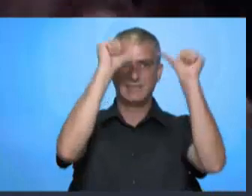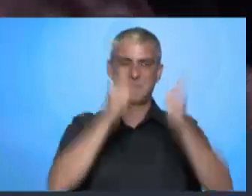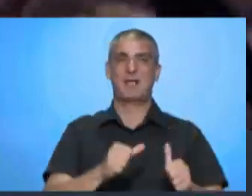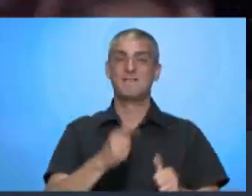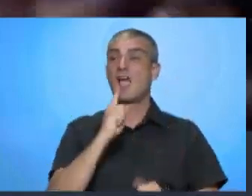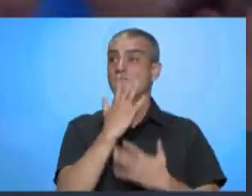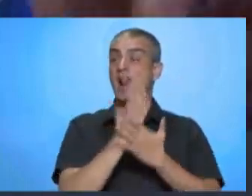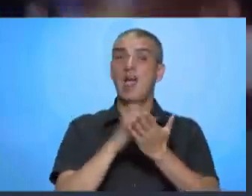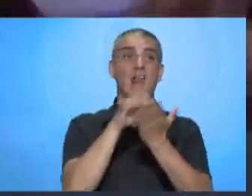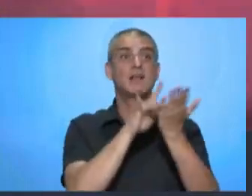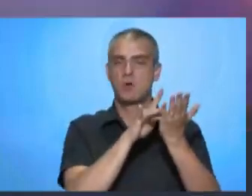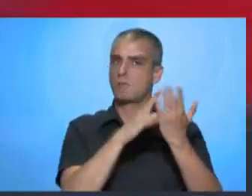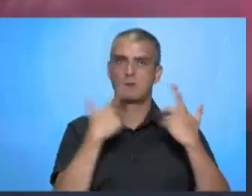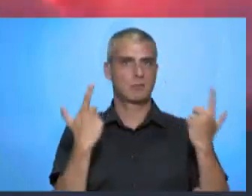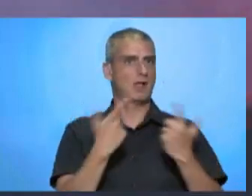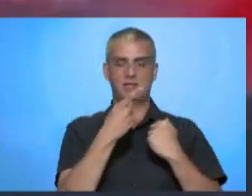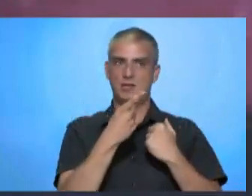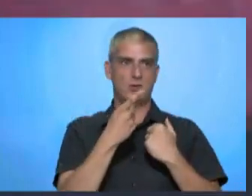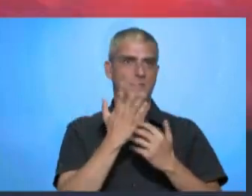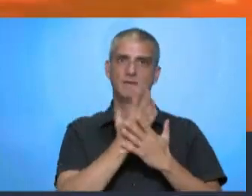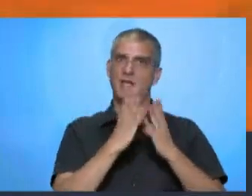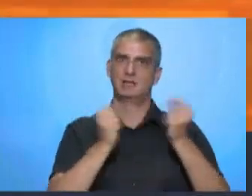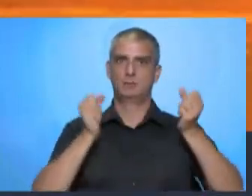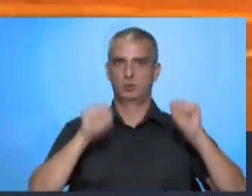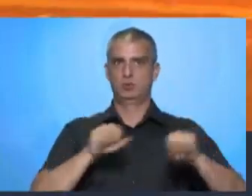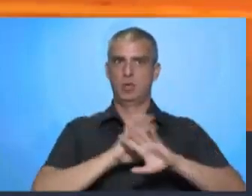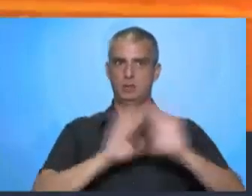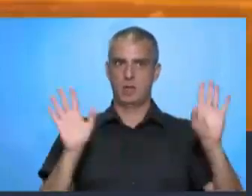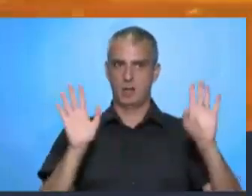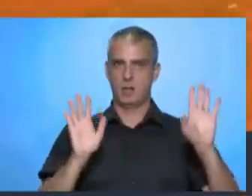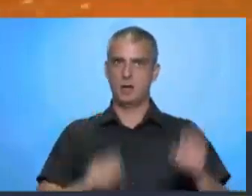אבל בחלק מהמקומות החגיגות הללו יצאו מכלל שליטה.